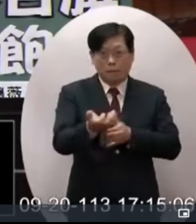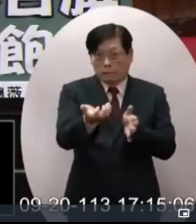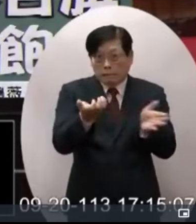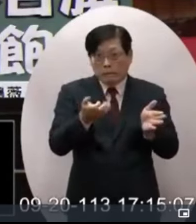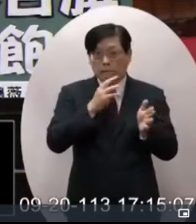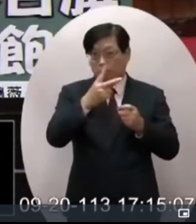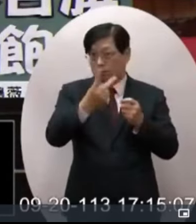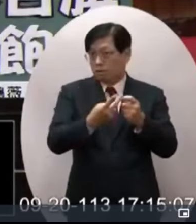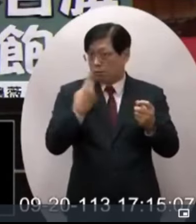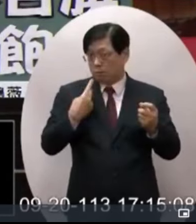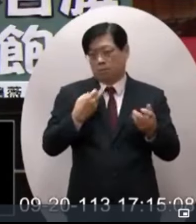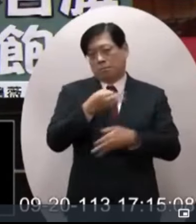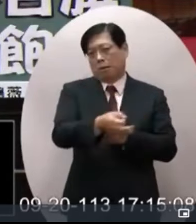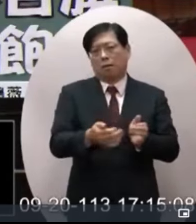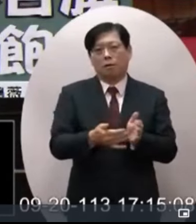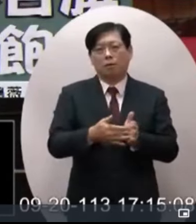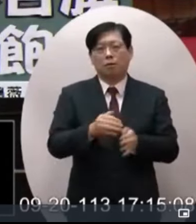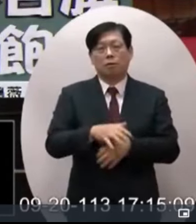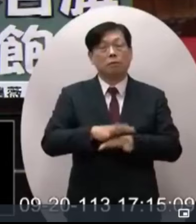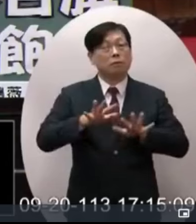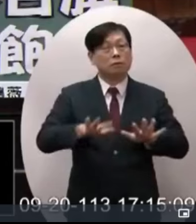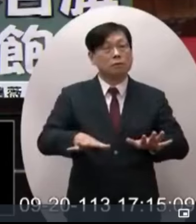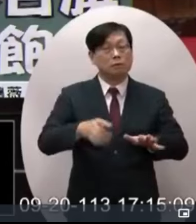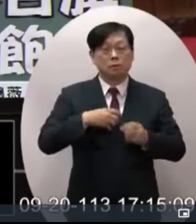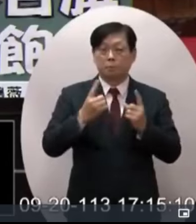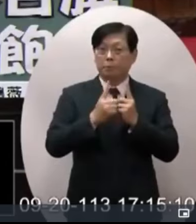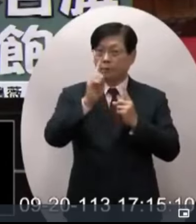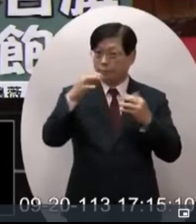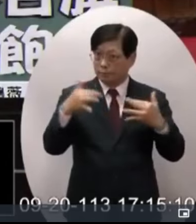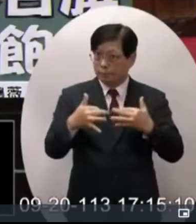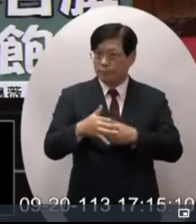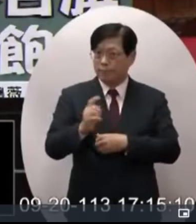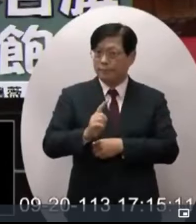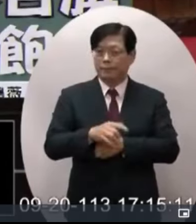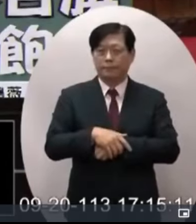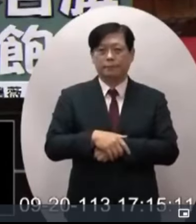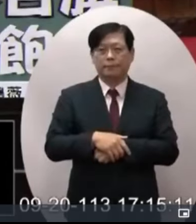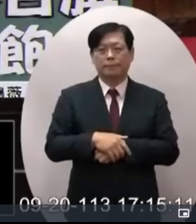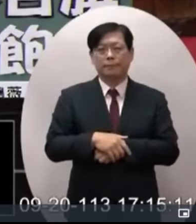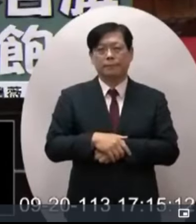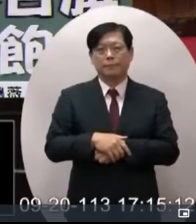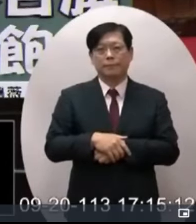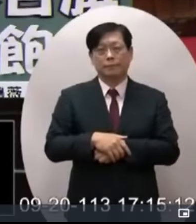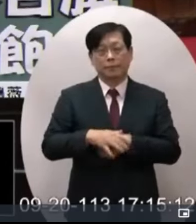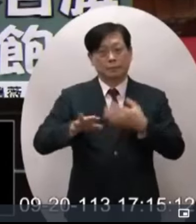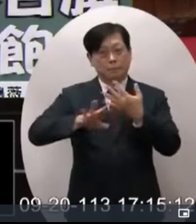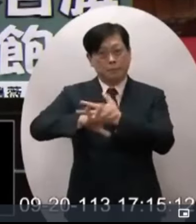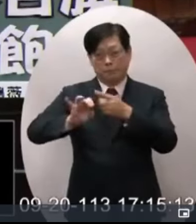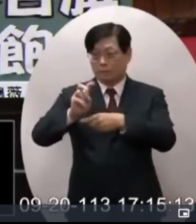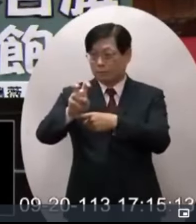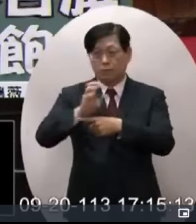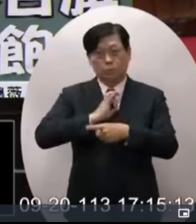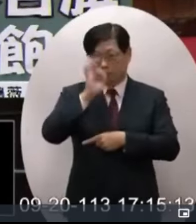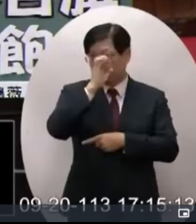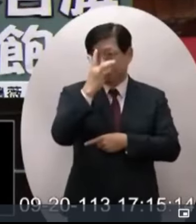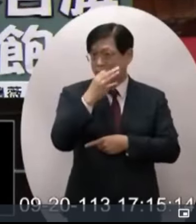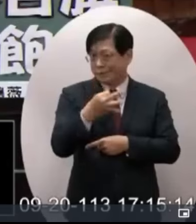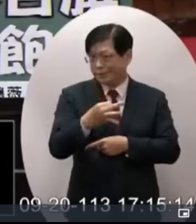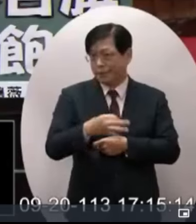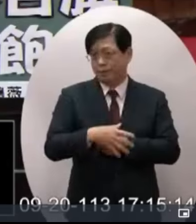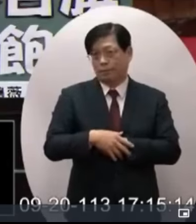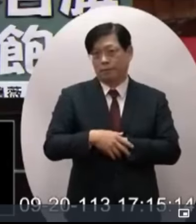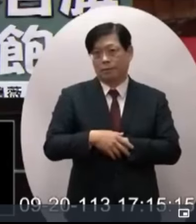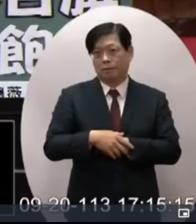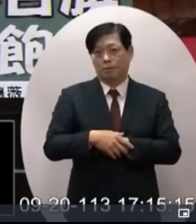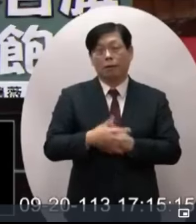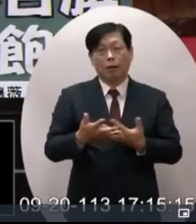能是2年前买的，所以他现在会面临一个什么状况？另外2层他筹不出钱来，他必